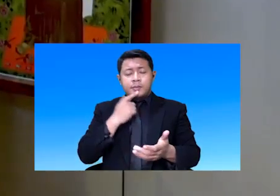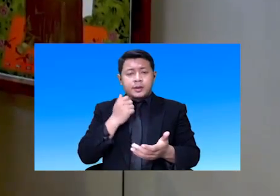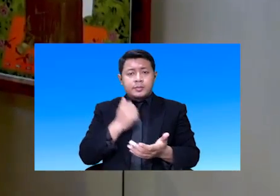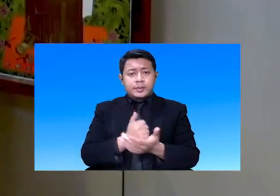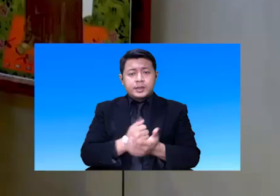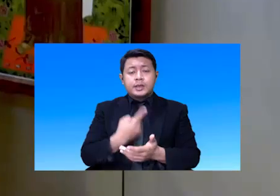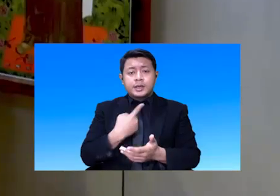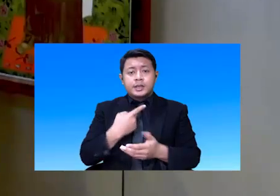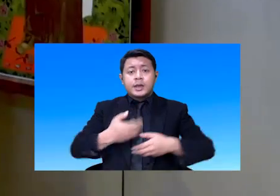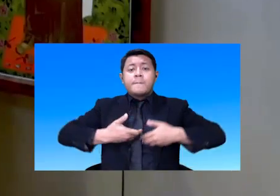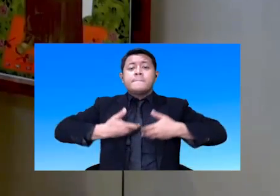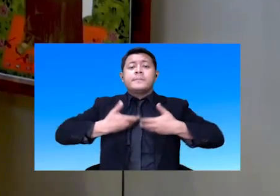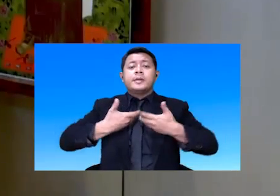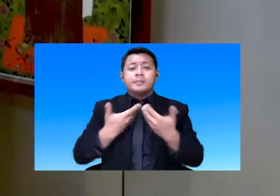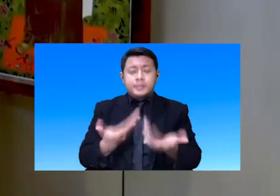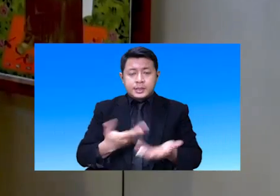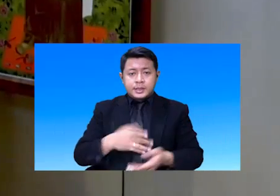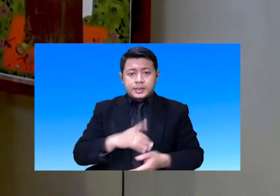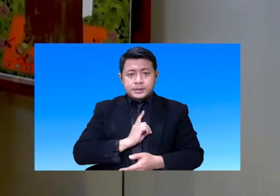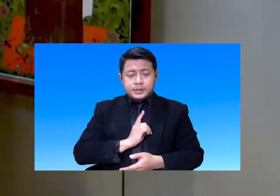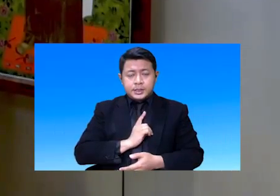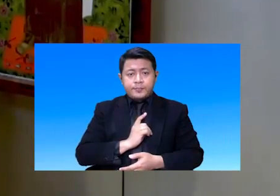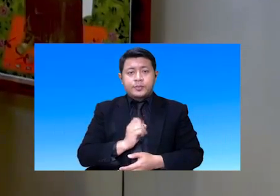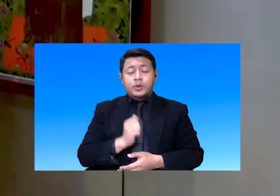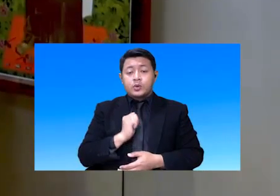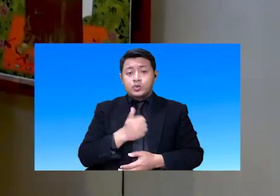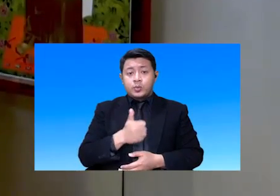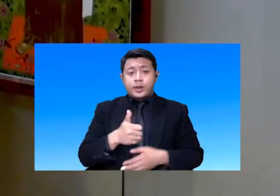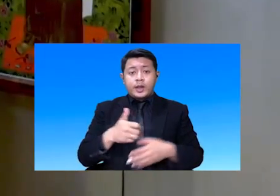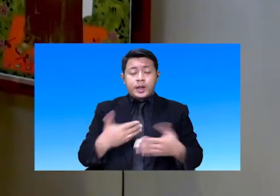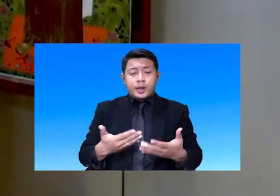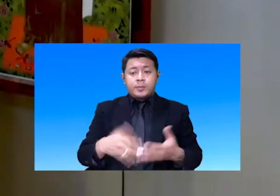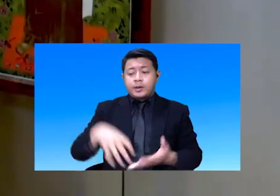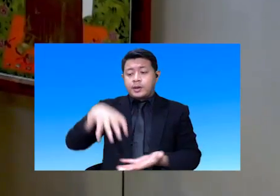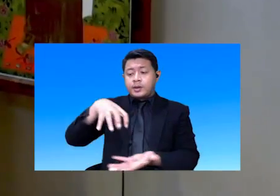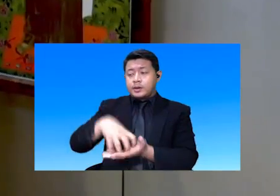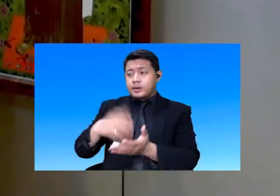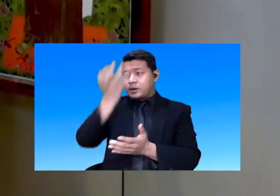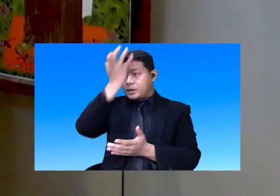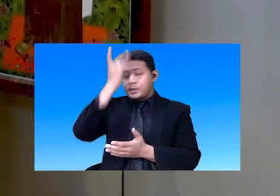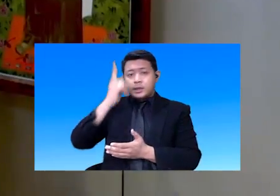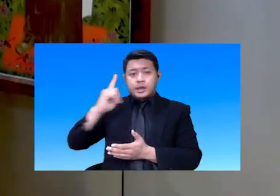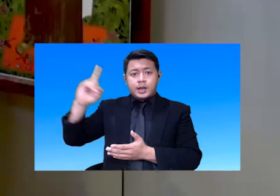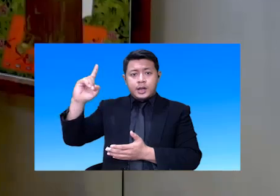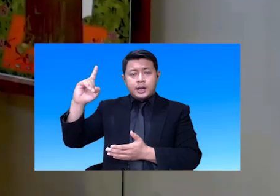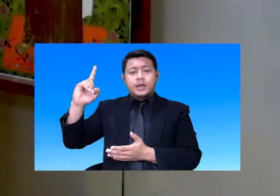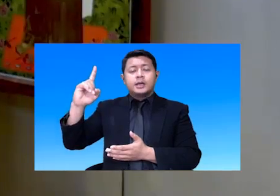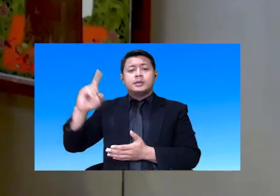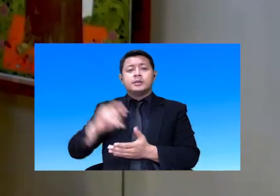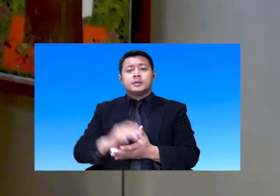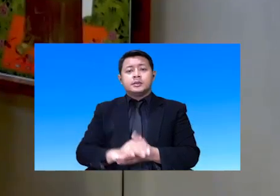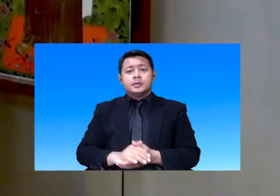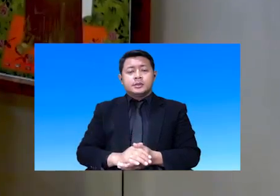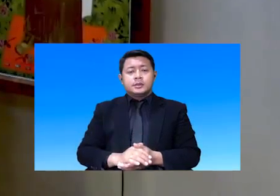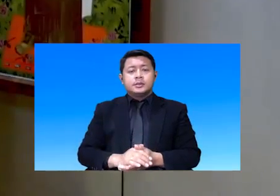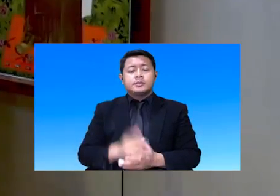adalah kita memberikan diri, supaya dengan demikian kerajaan Allah yang dicita-citakan